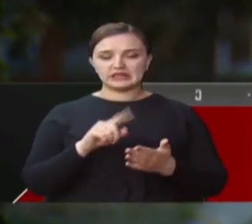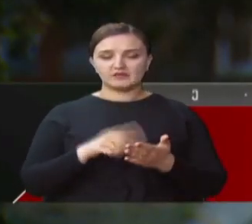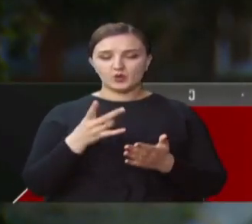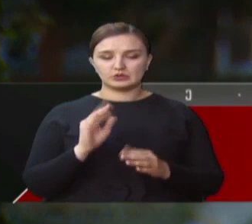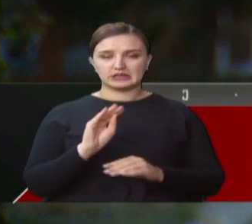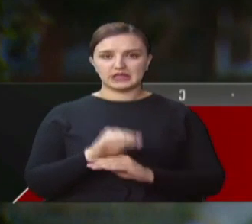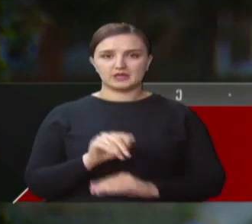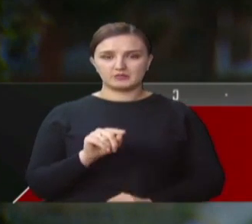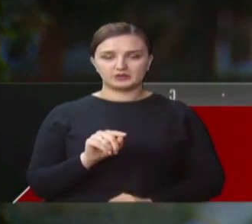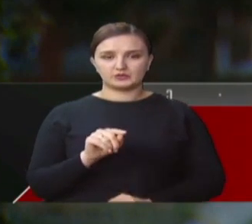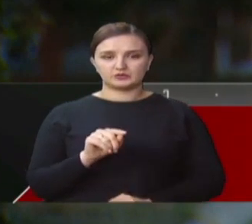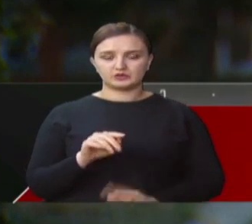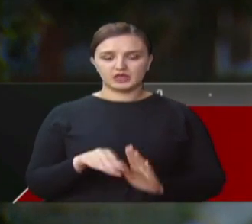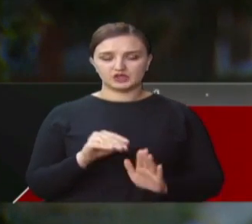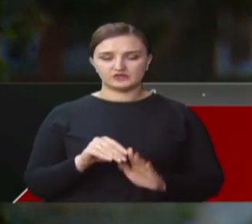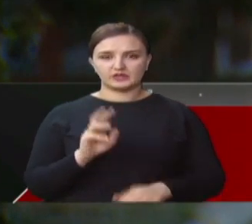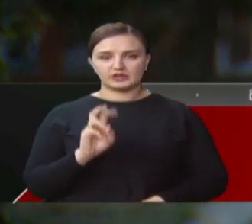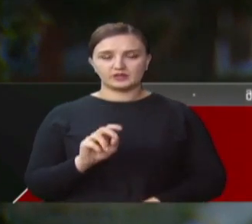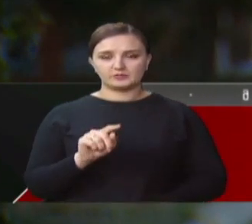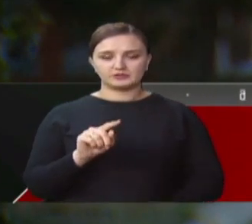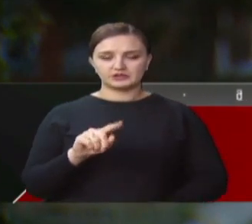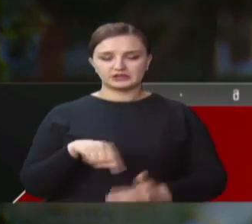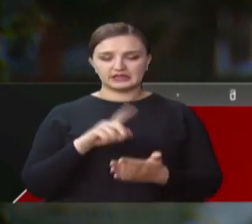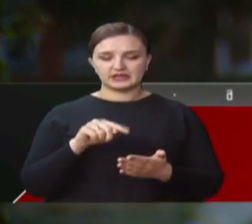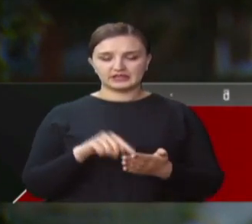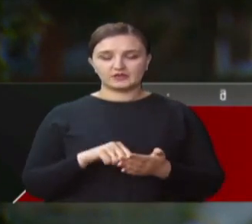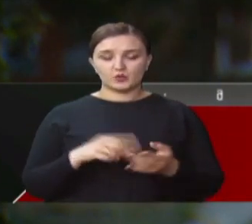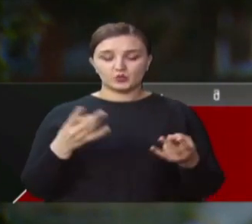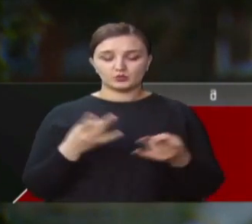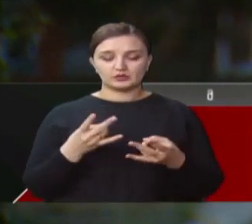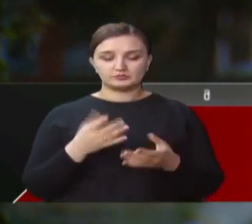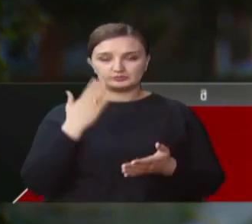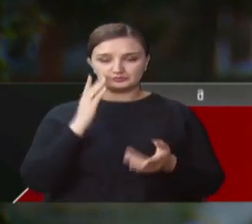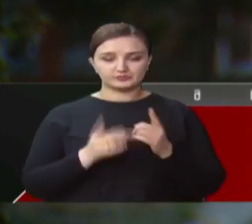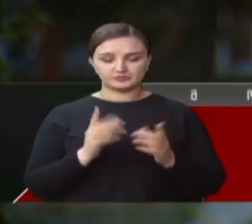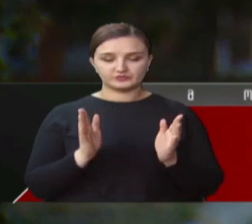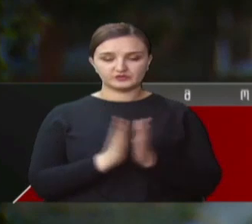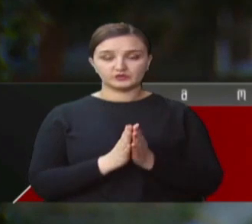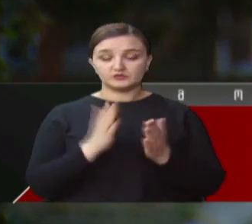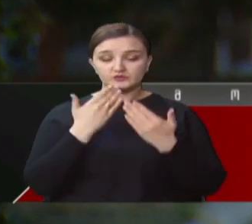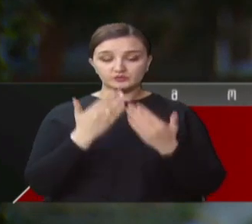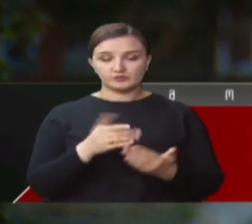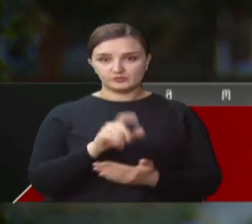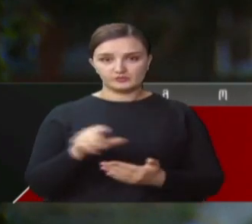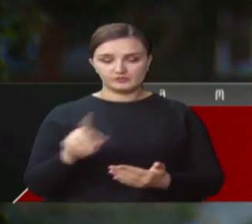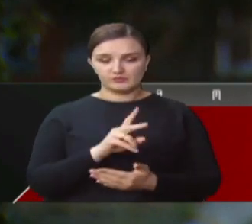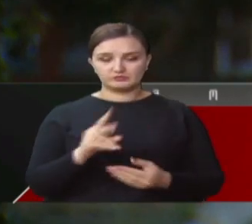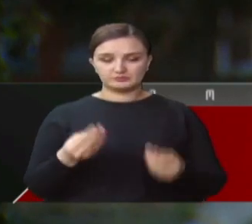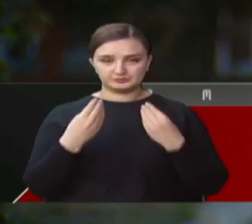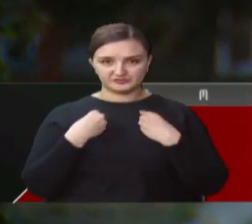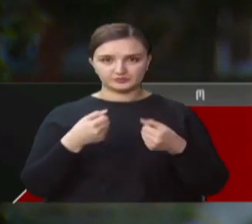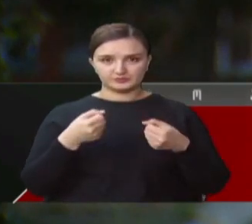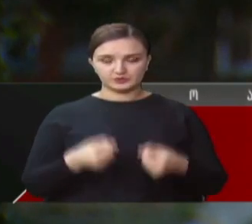დაემატოს არჩევნების კითხვას, რომ უნდა დაუფროსოთ რეალურად ჩვენ ვკითხოთ ჩვენს ამორჩეველს, რომელმაც მოგვცა ჩვენ